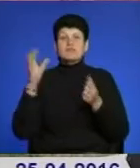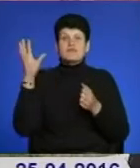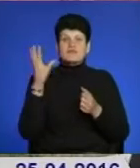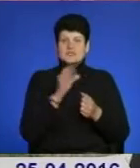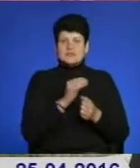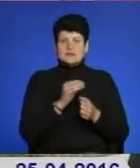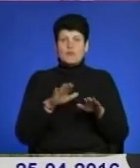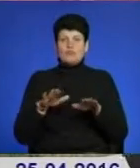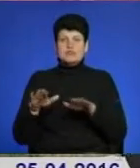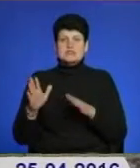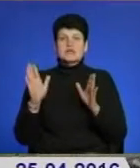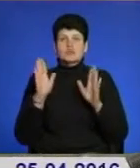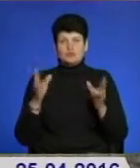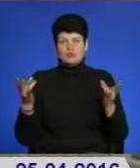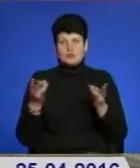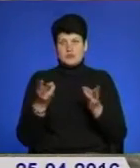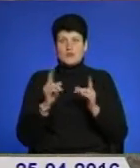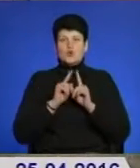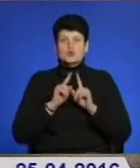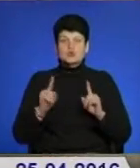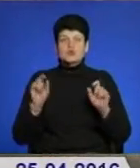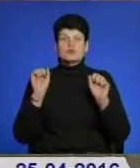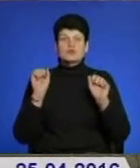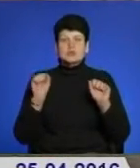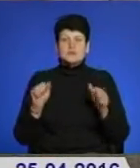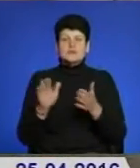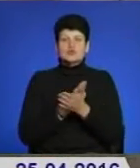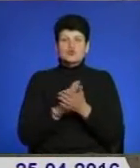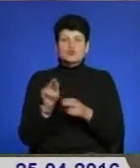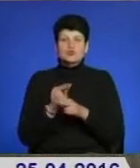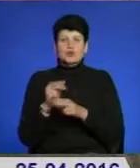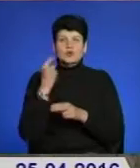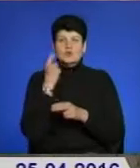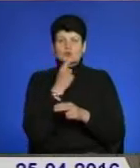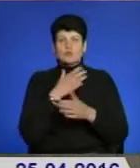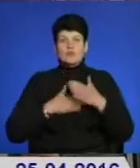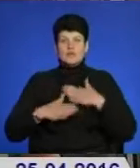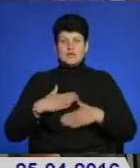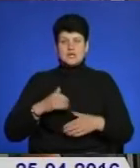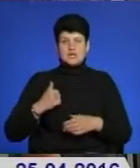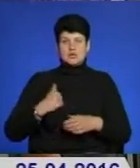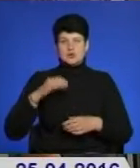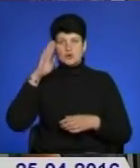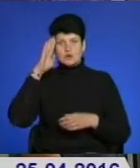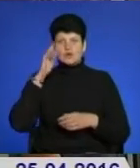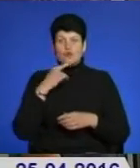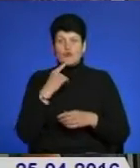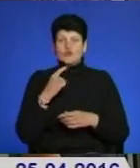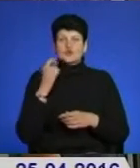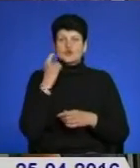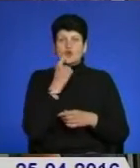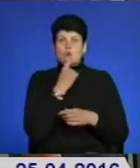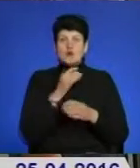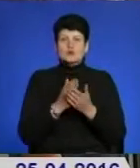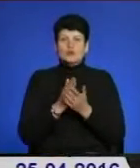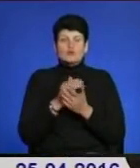всі позиції, які будуть потрібні. Особливо можливості безкоштовно полікувати зуби зраділи солдати. Хлопці кажуть, що стоматпослуги їм